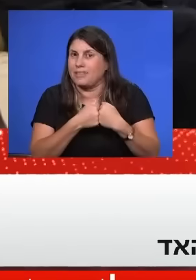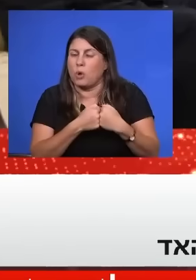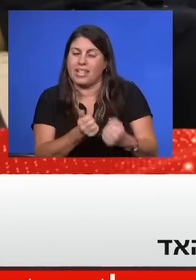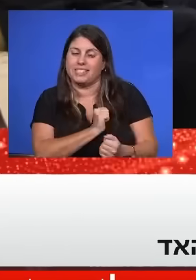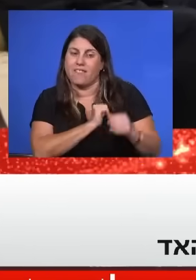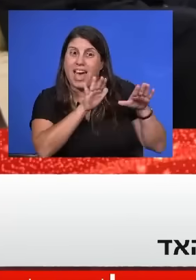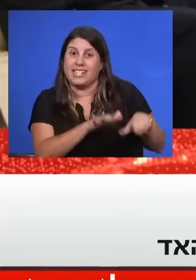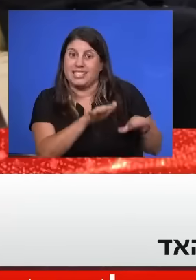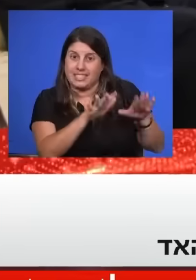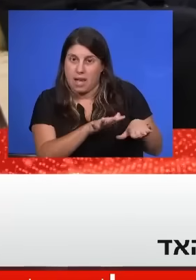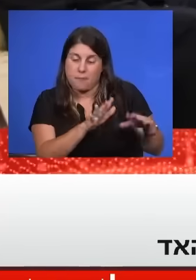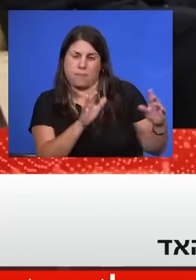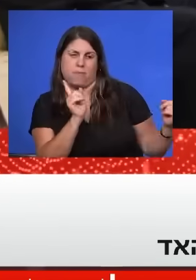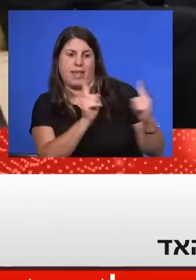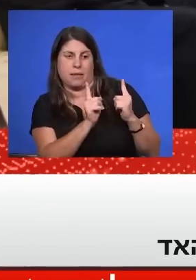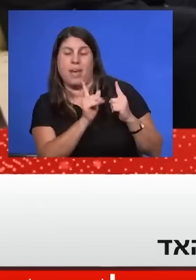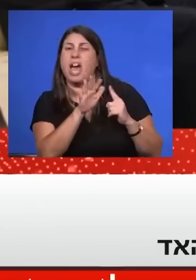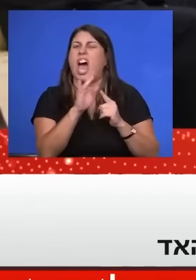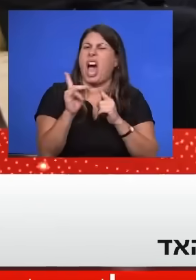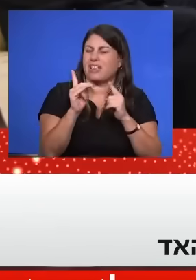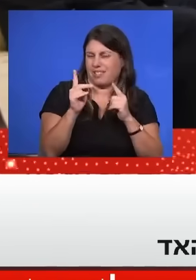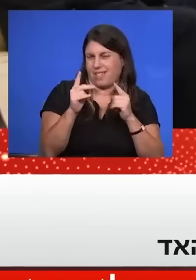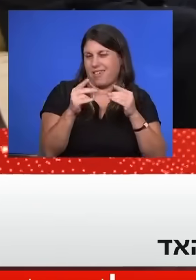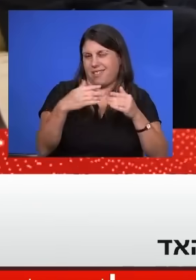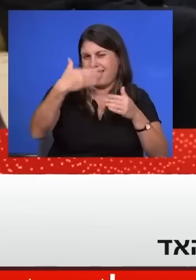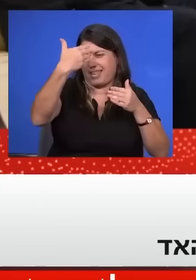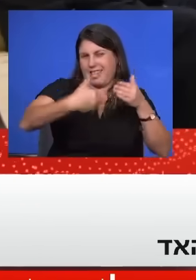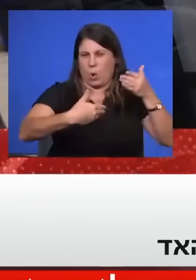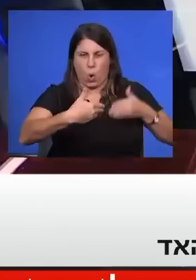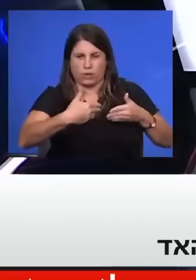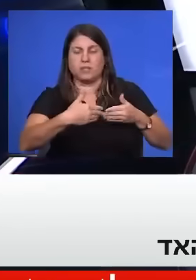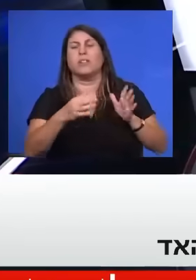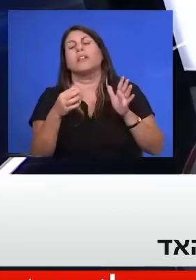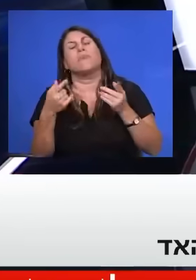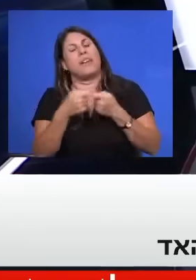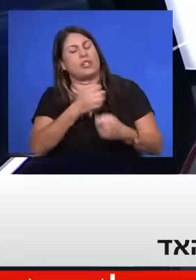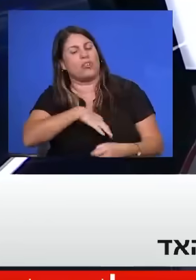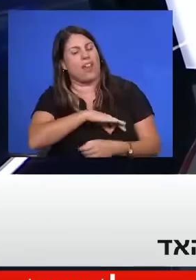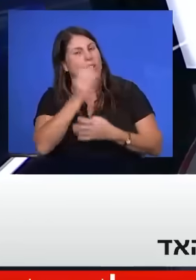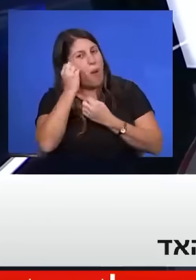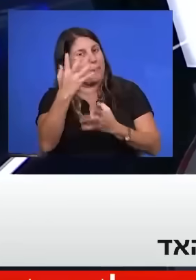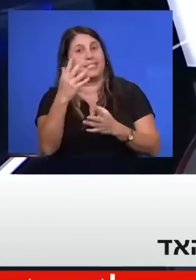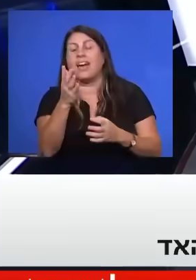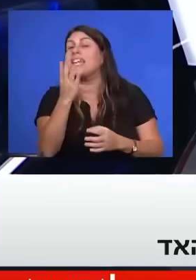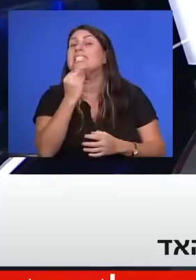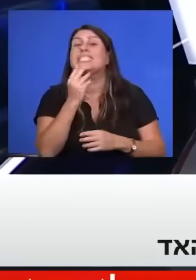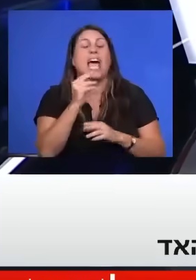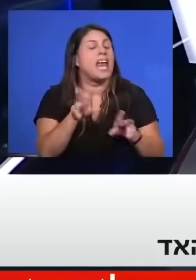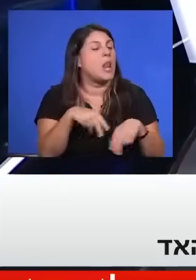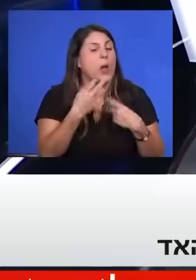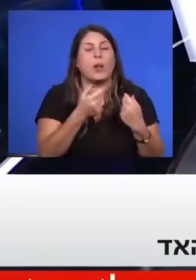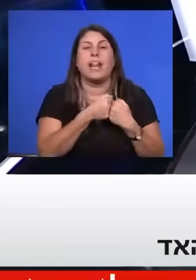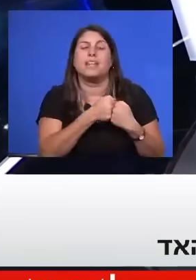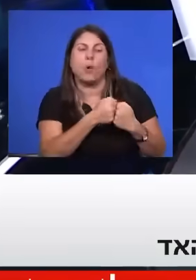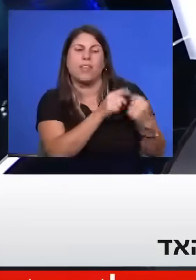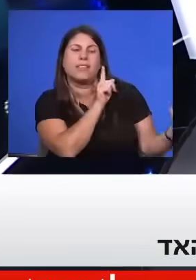מעבר לגדרות. בהקשר שלנו, המסר של חיזבאללה, חמאס והג'יהאד האסלאמי הוא שישראל לא מסוגלת להתמודד איתם פנים מול פנים, אלא